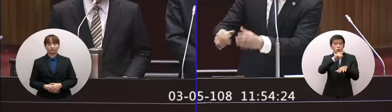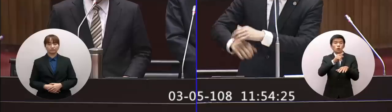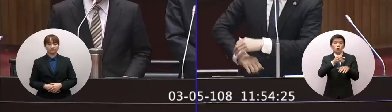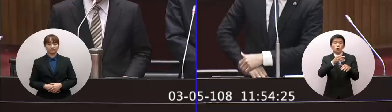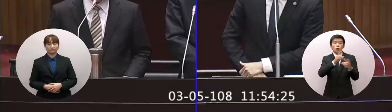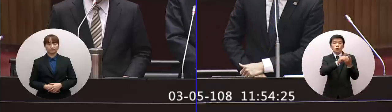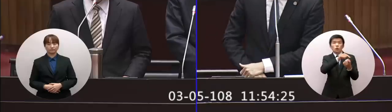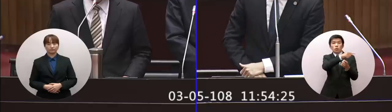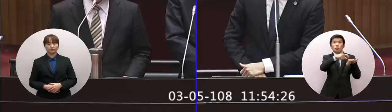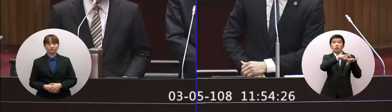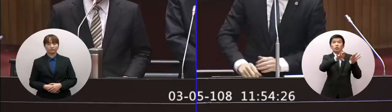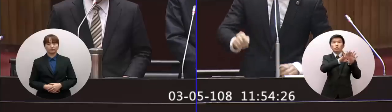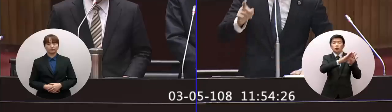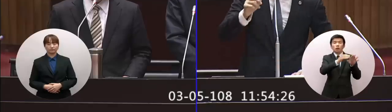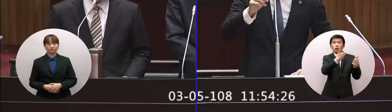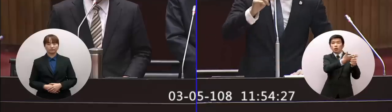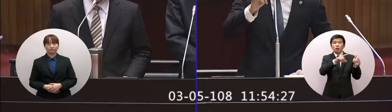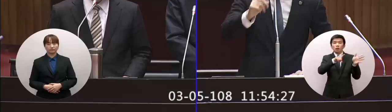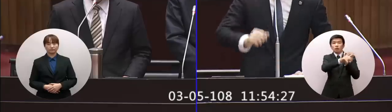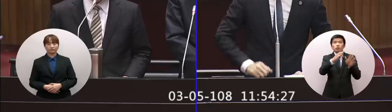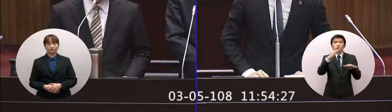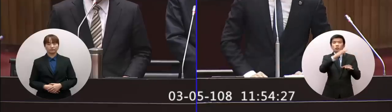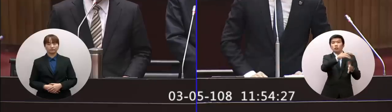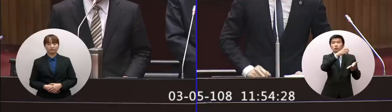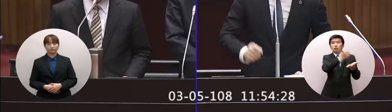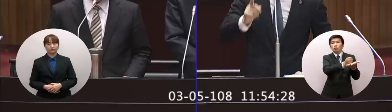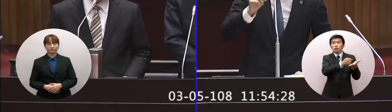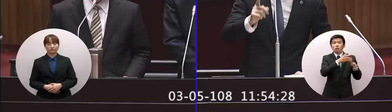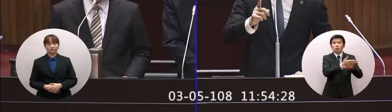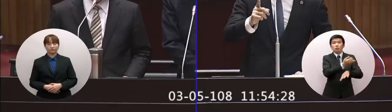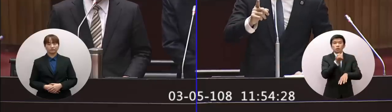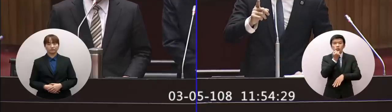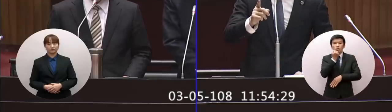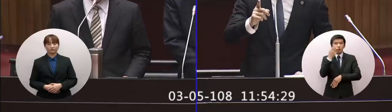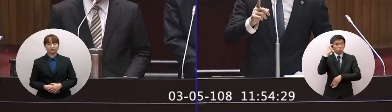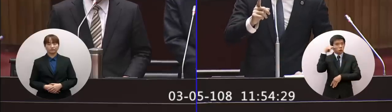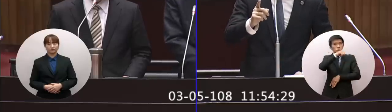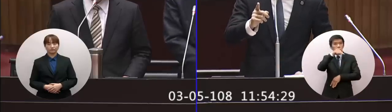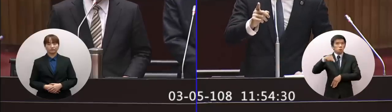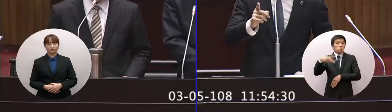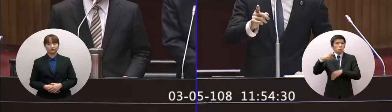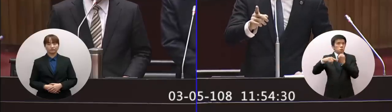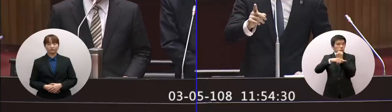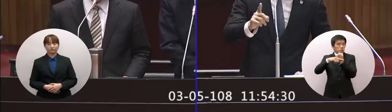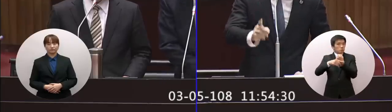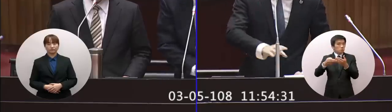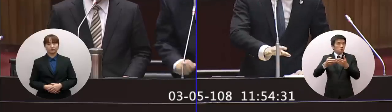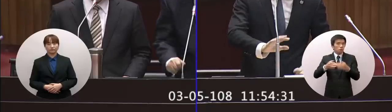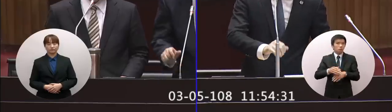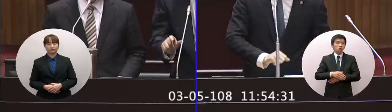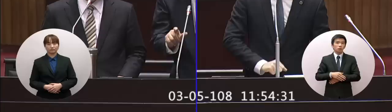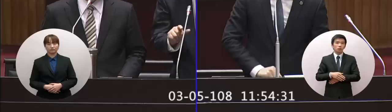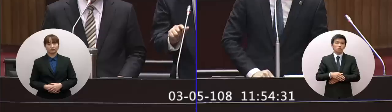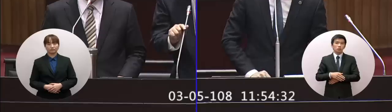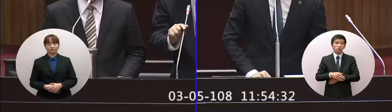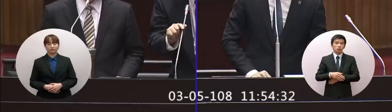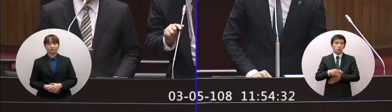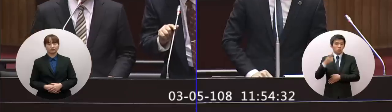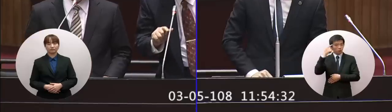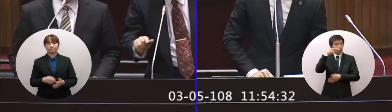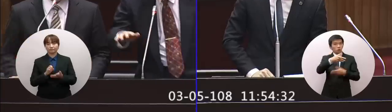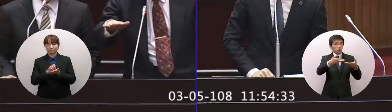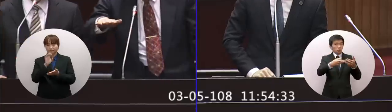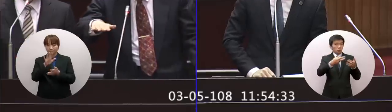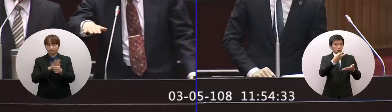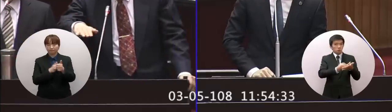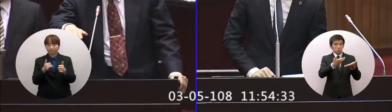当直接落地签，我感觉这一定要好好的研议，一定要好好啊检讨，因为我感觉这是足严重。 委员